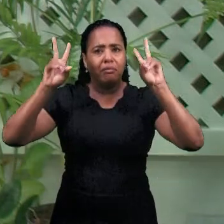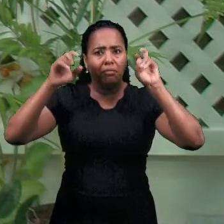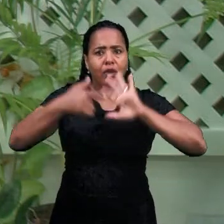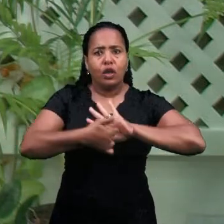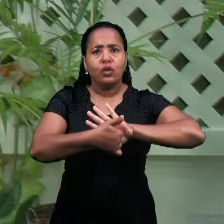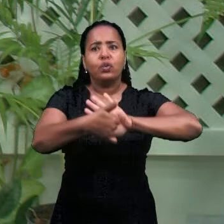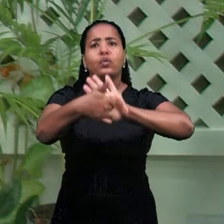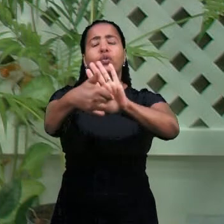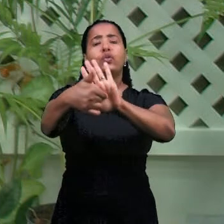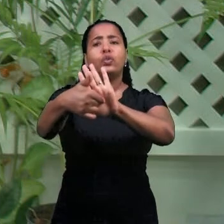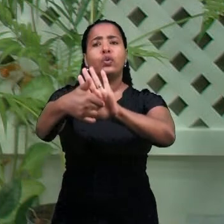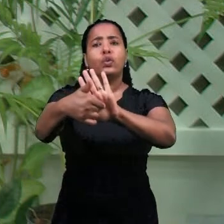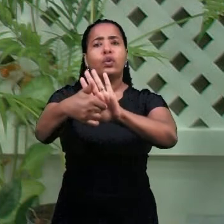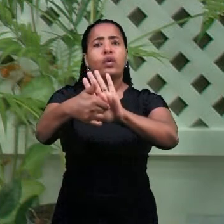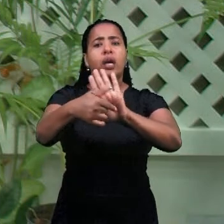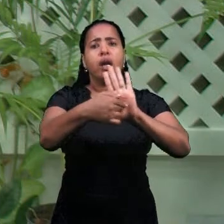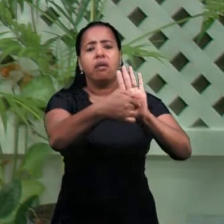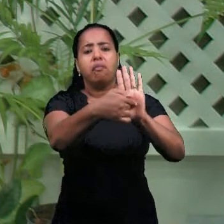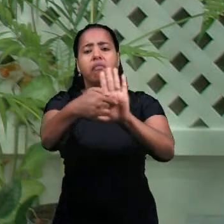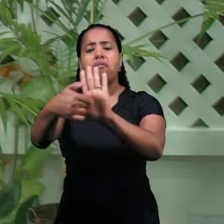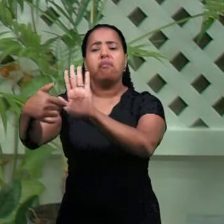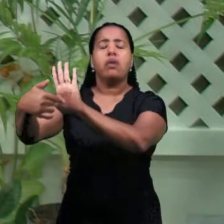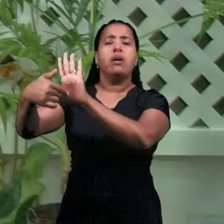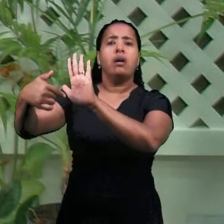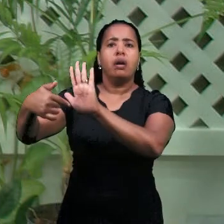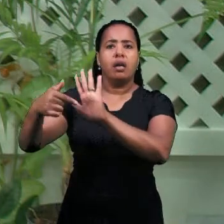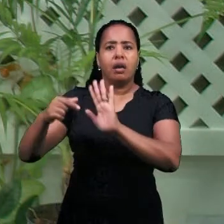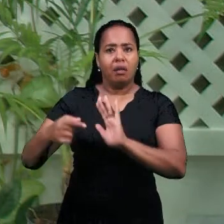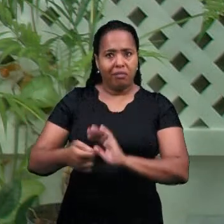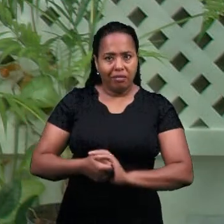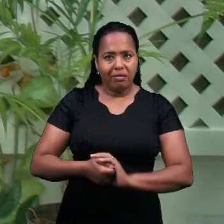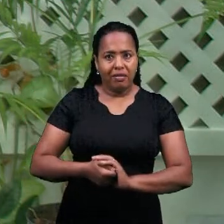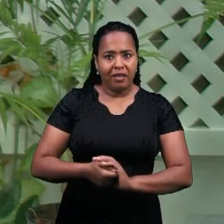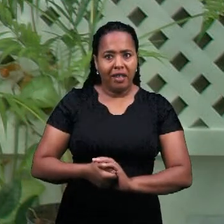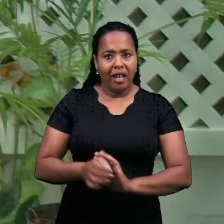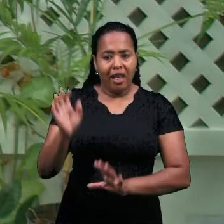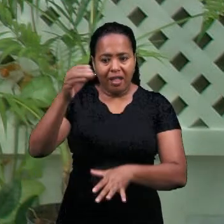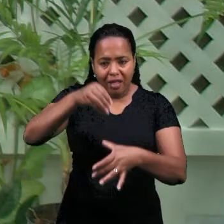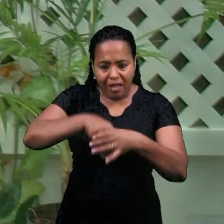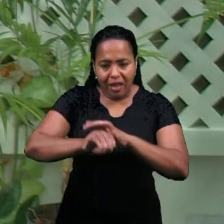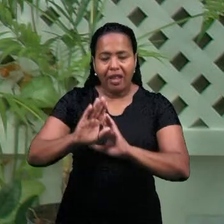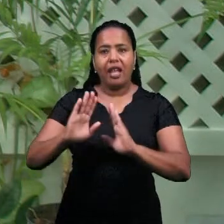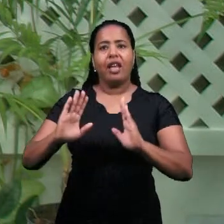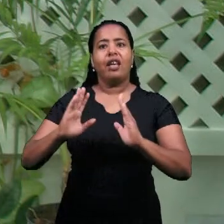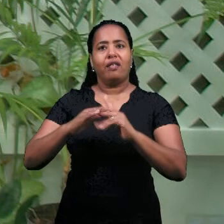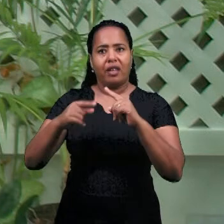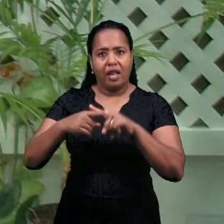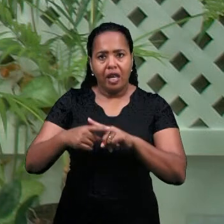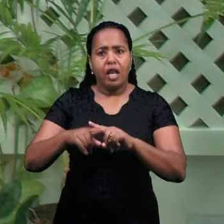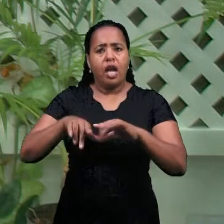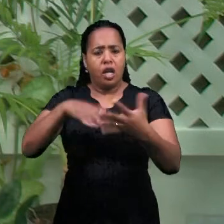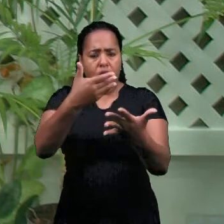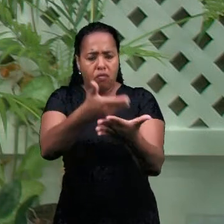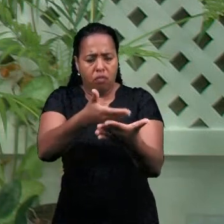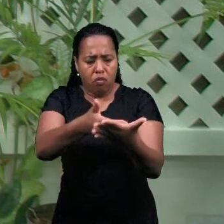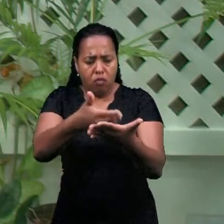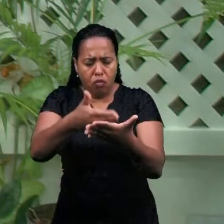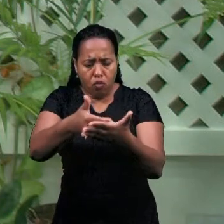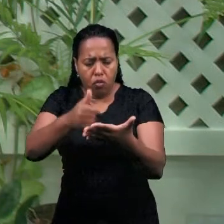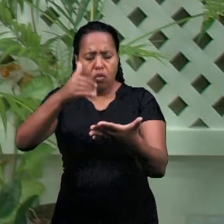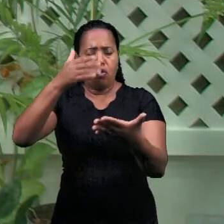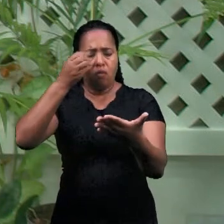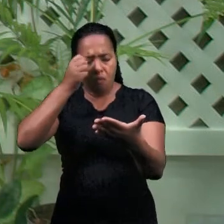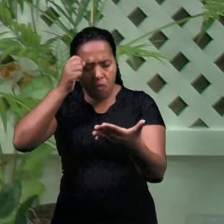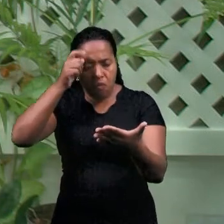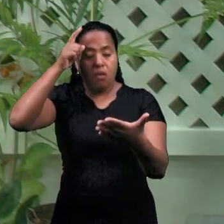sujet et d'essayer que le sujet soit donc étudié par l'Église, que l'Église puisse